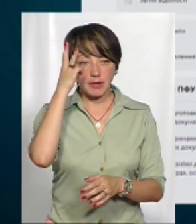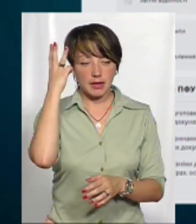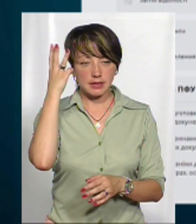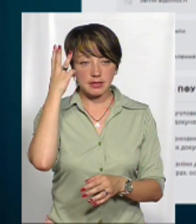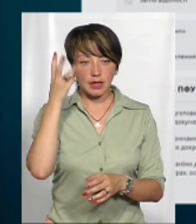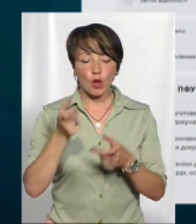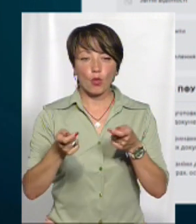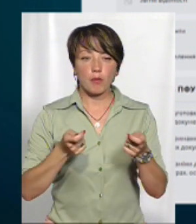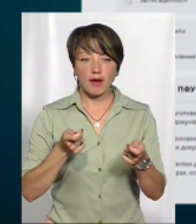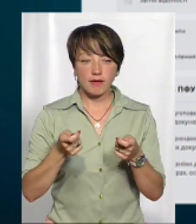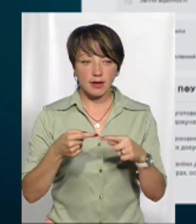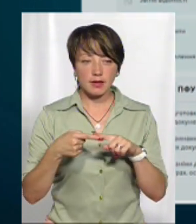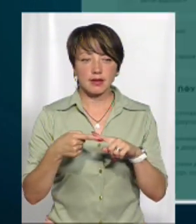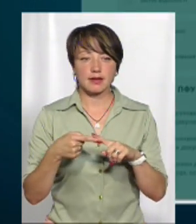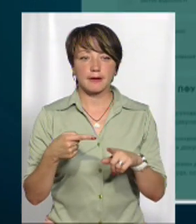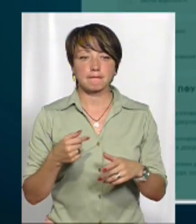Хмельницьке управління,